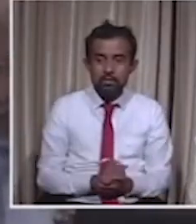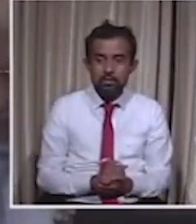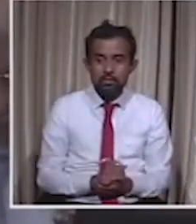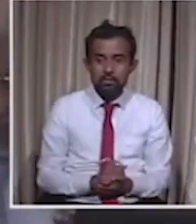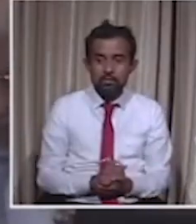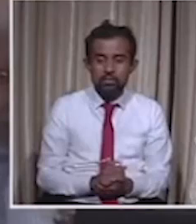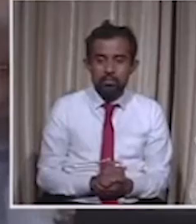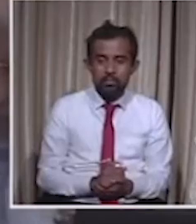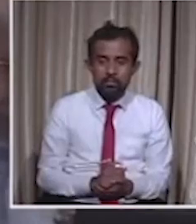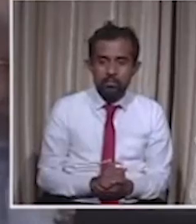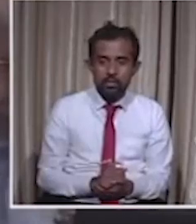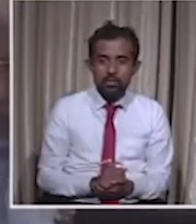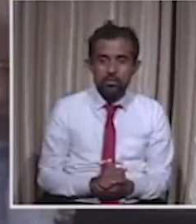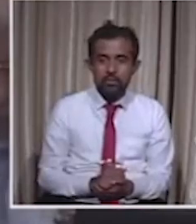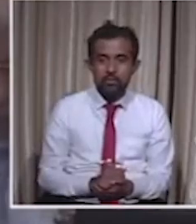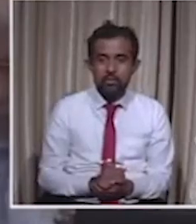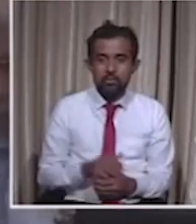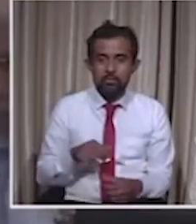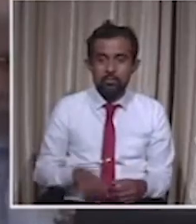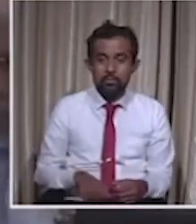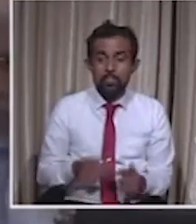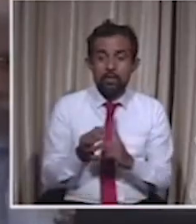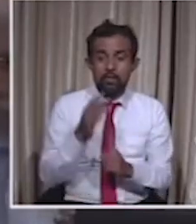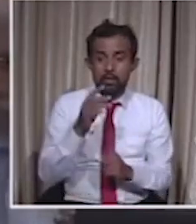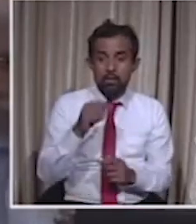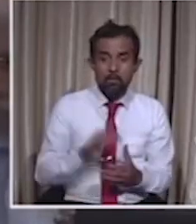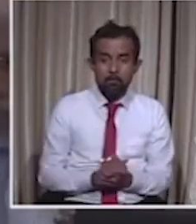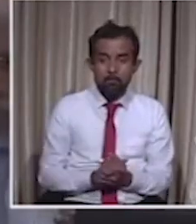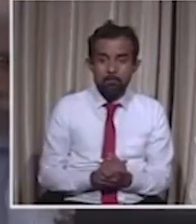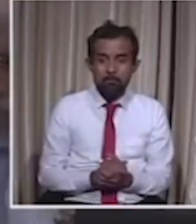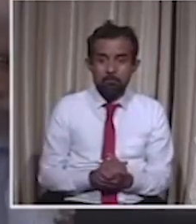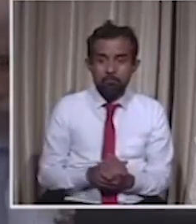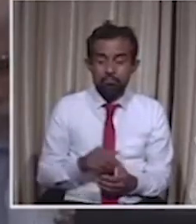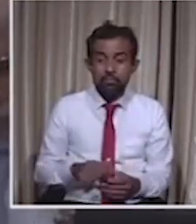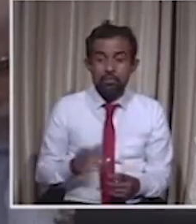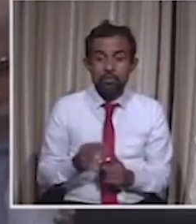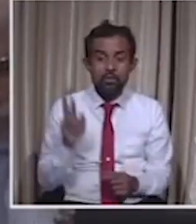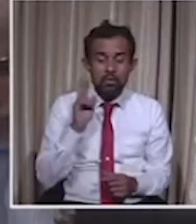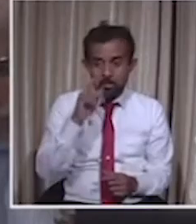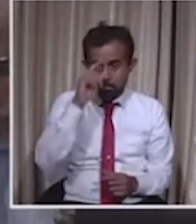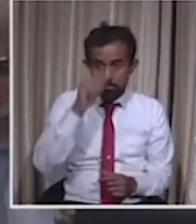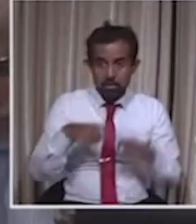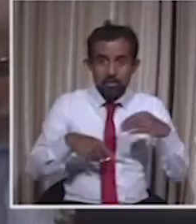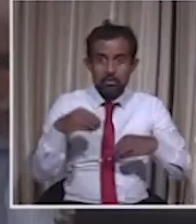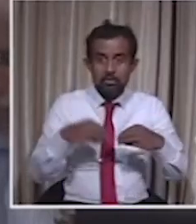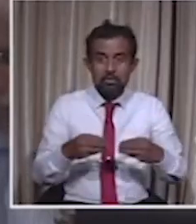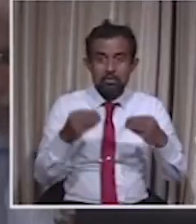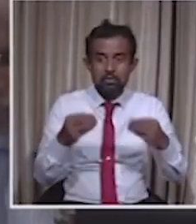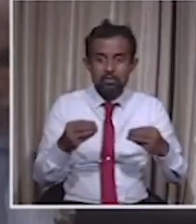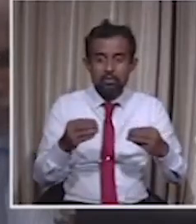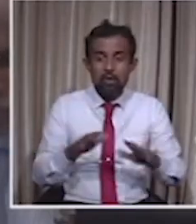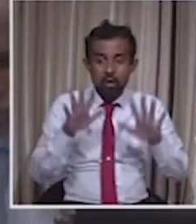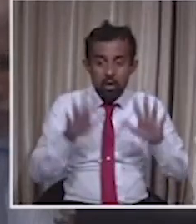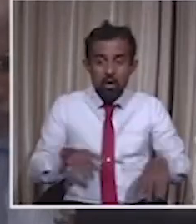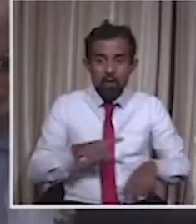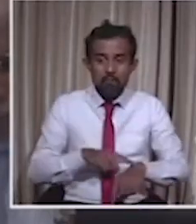වෙනවා. එදා ඡන්දේ වෙලාවේ ජනාධිපති රනිල් වික්‍රමසිංහ මැතිතුමාට ඡන්දේ දීලා ඔබට අයිති අවසන් විනාඩි දෙක